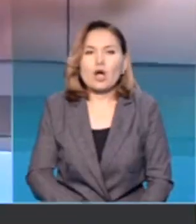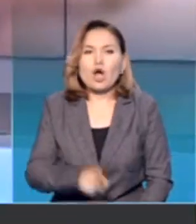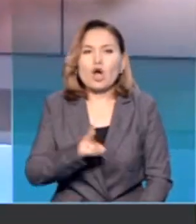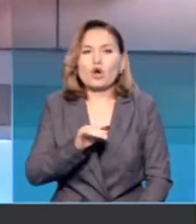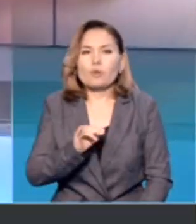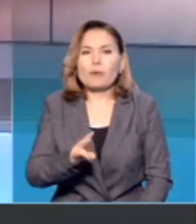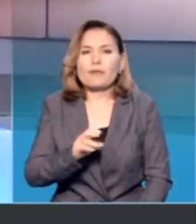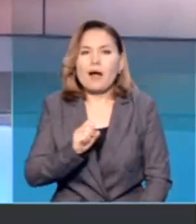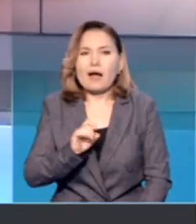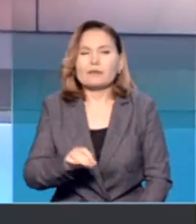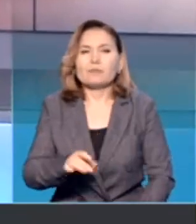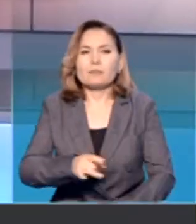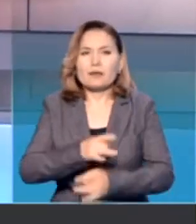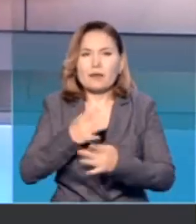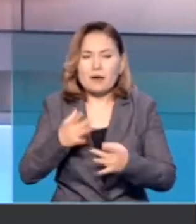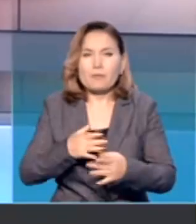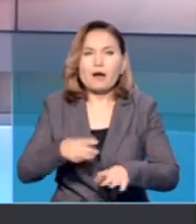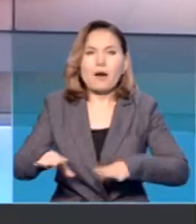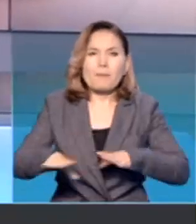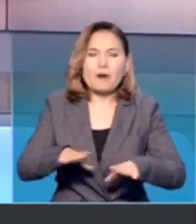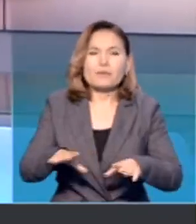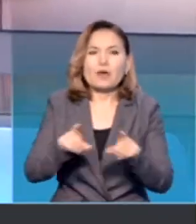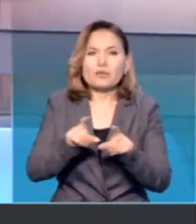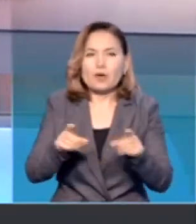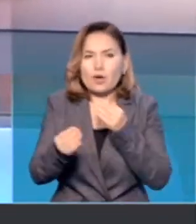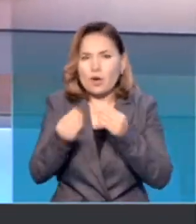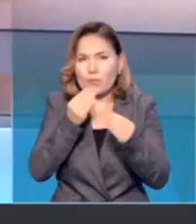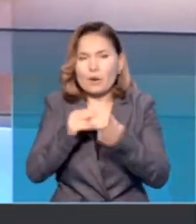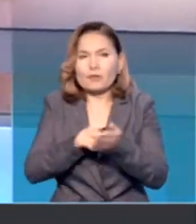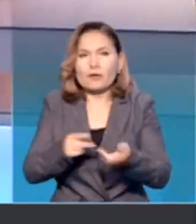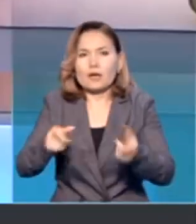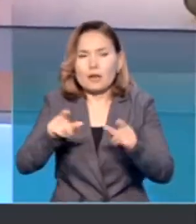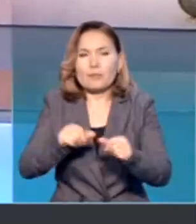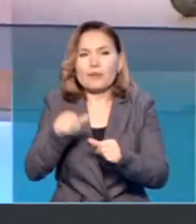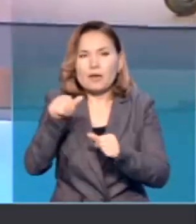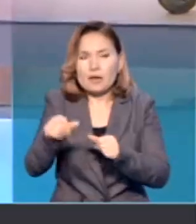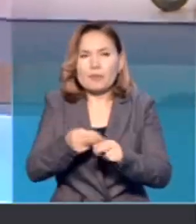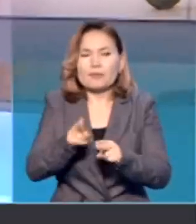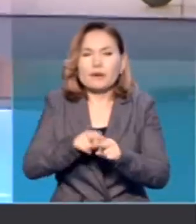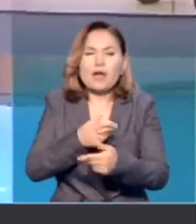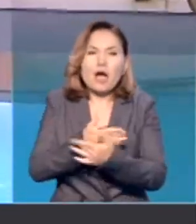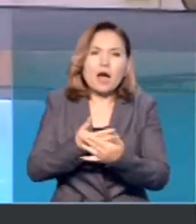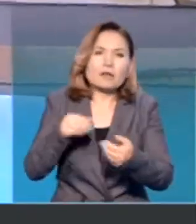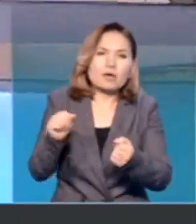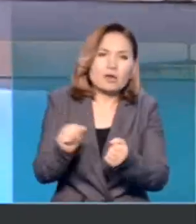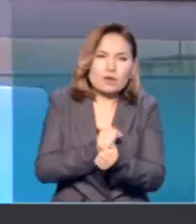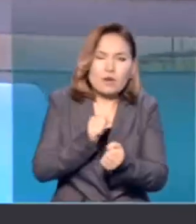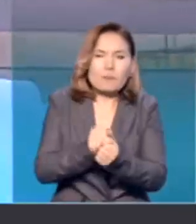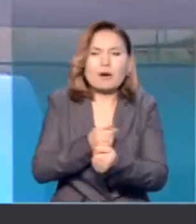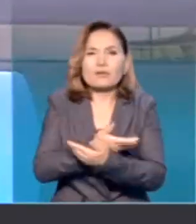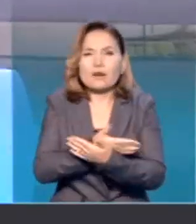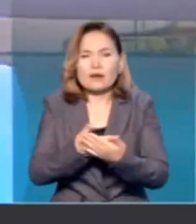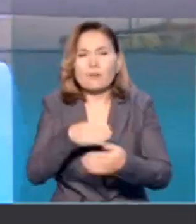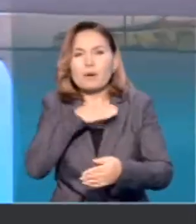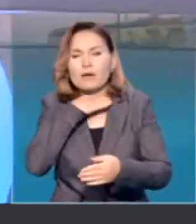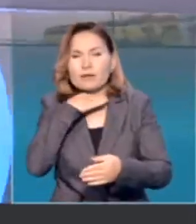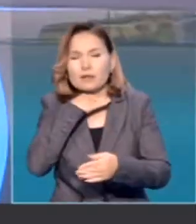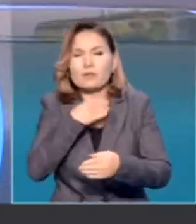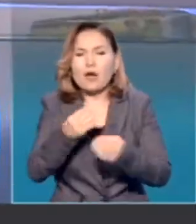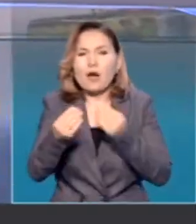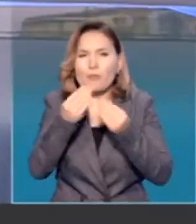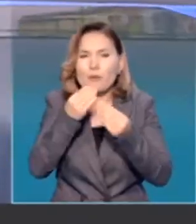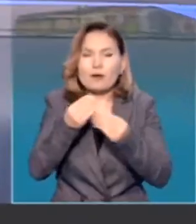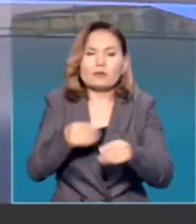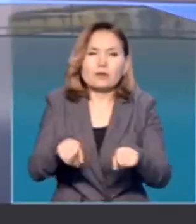Kurban ayt merekesi karsanında bazarlar men dükkendörde azık-түлік кымбаттады. Әсіресе кептірілген жеміс-жидек пен еттің бағасы шарықтап кеткен.